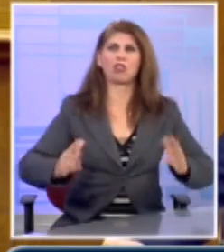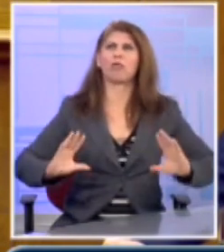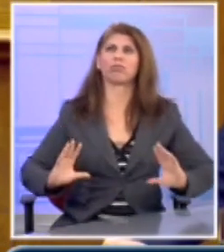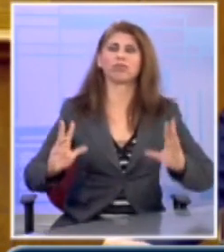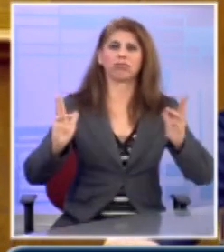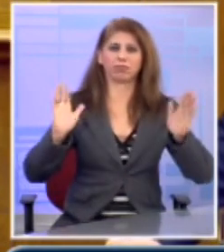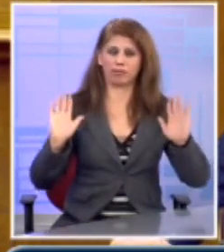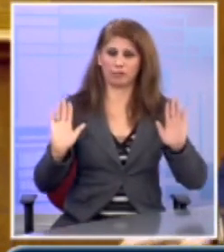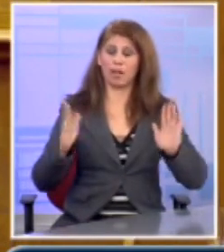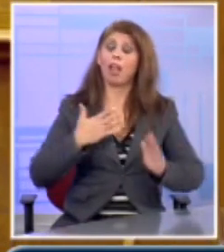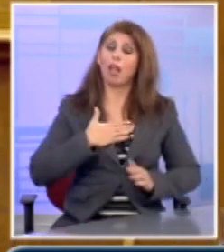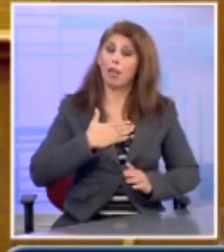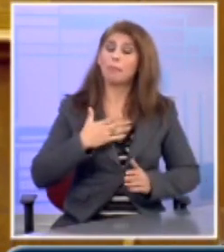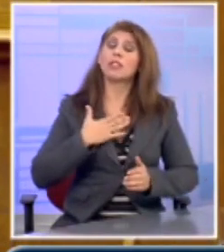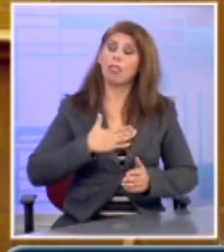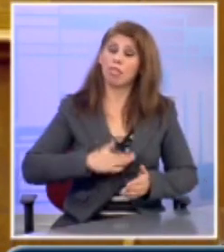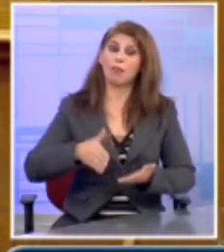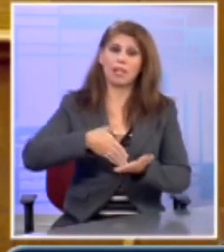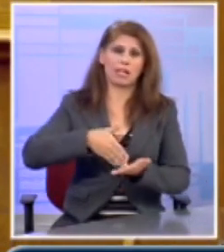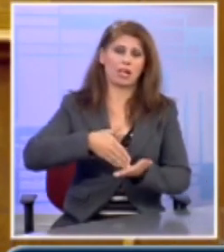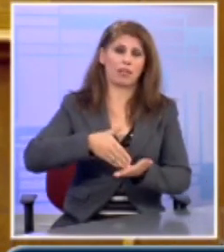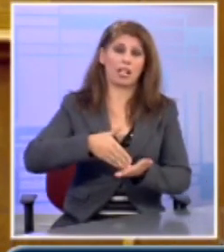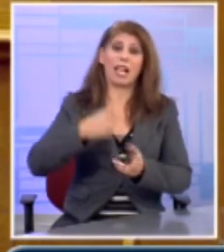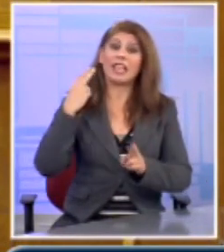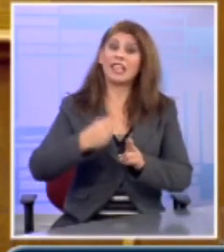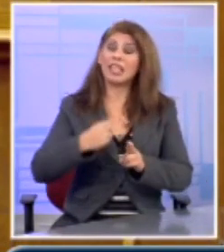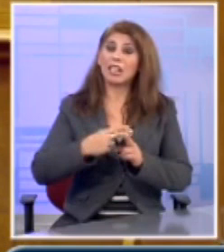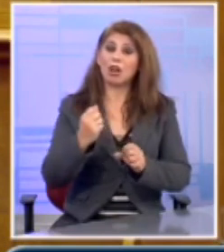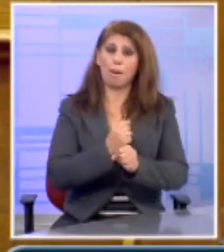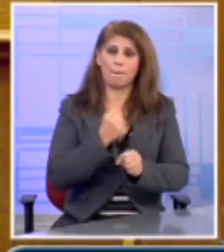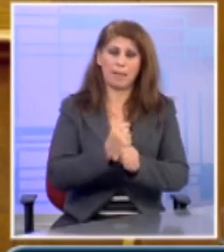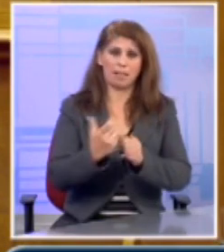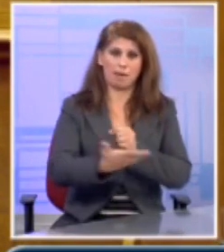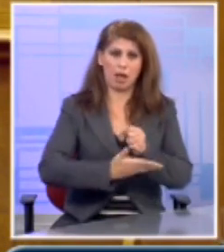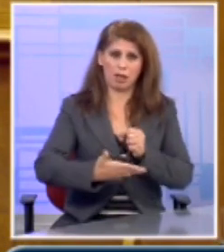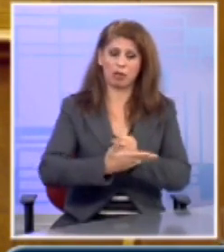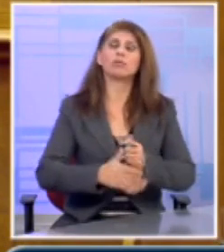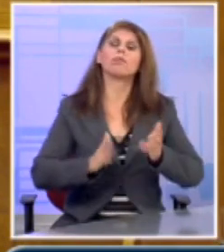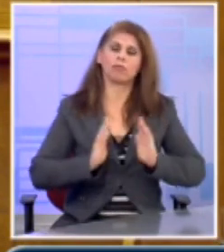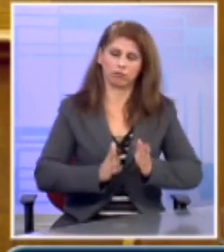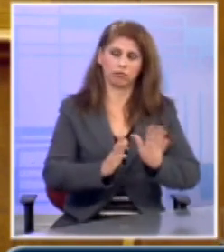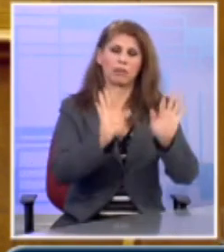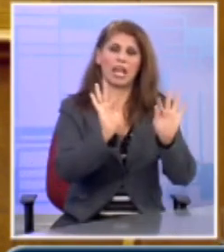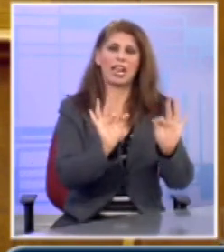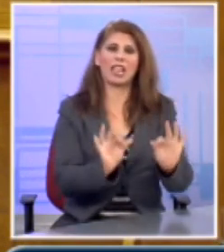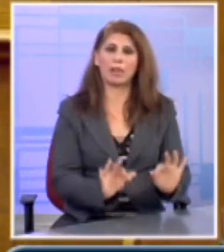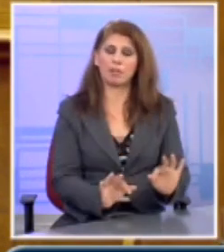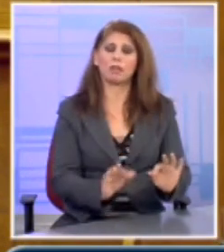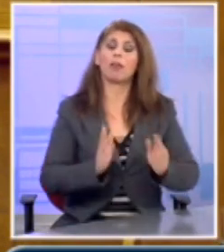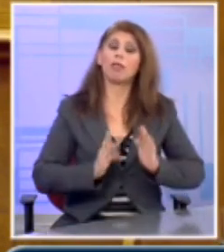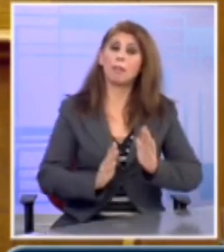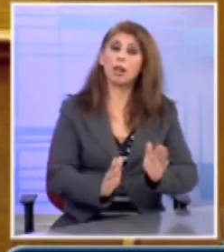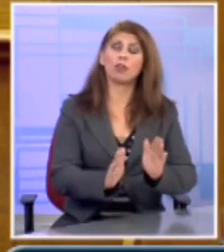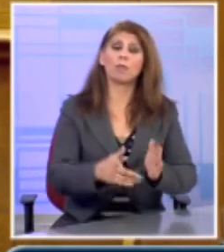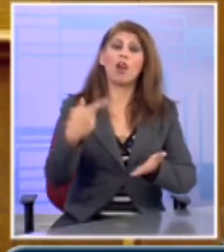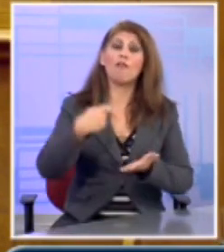Γι' αυτό εμείς θέλουμε να το ξεκαθαρίσουμε. Για τους κατά κύριο επάγγελμα αγρότη θα προχωρήσουμε σε ρυθμίσεις, θα προχωρήσουμε και